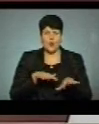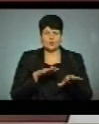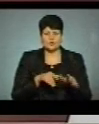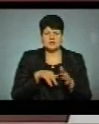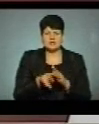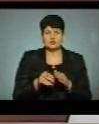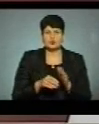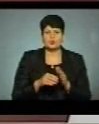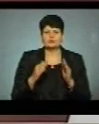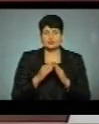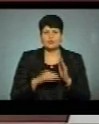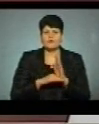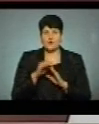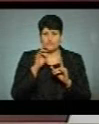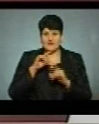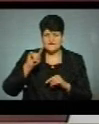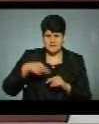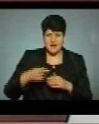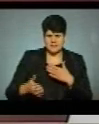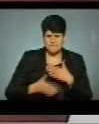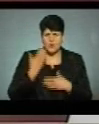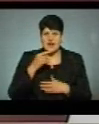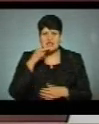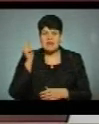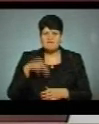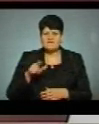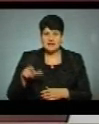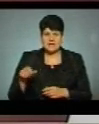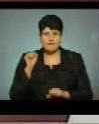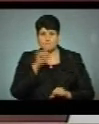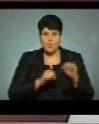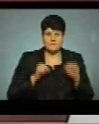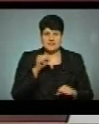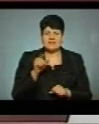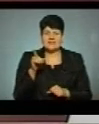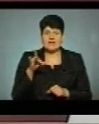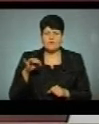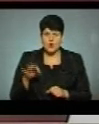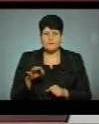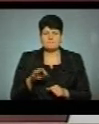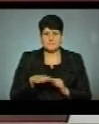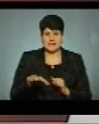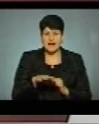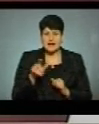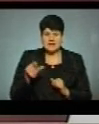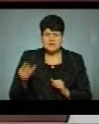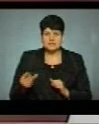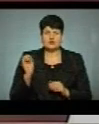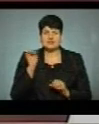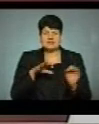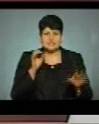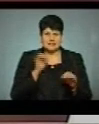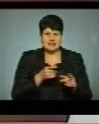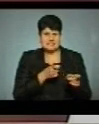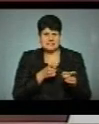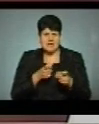Верховної Ради на вулиці Грушевського вимагати покарання винних у побитті євромайданівців. Тоді силовики «Беркуту» закидали їх гранатами і стріляли